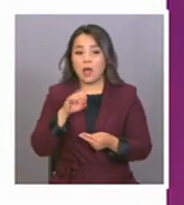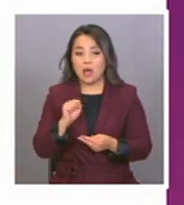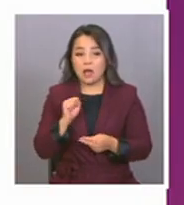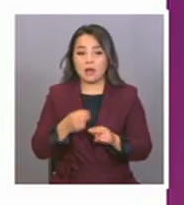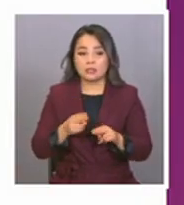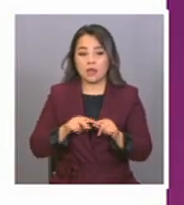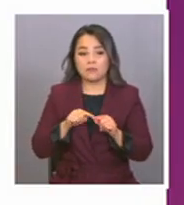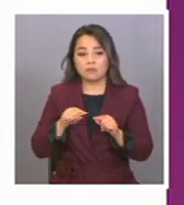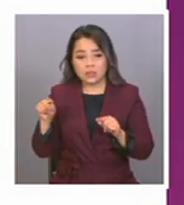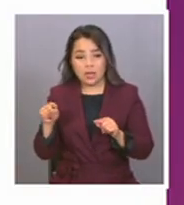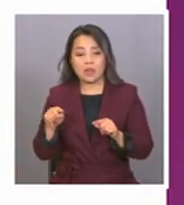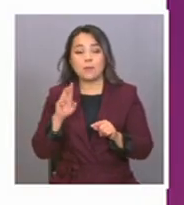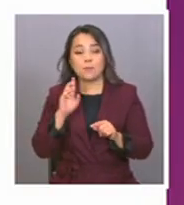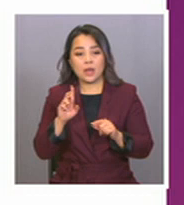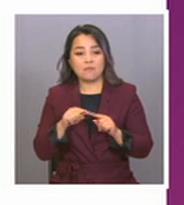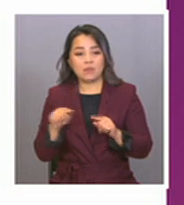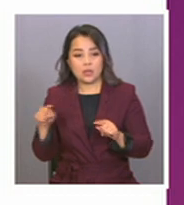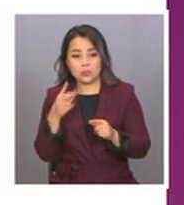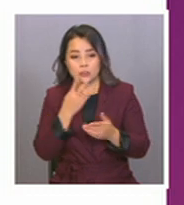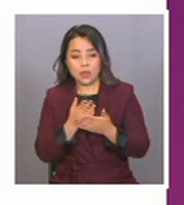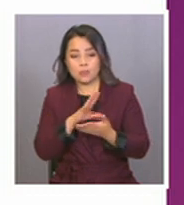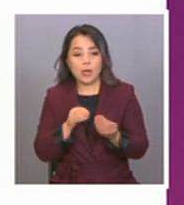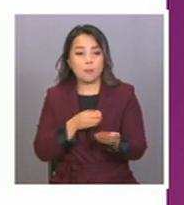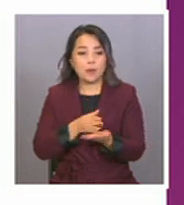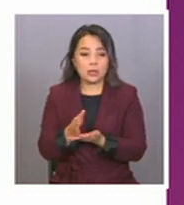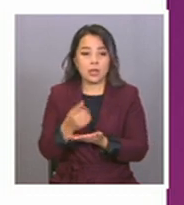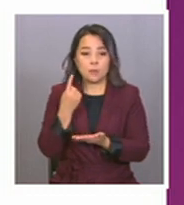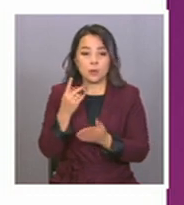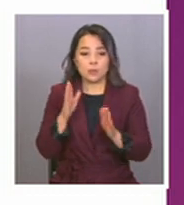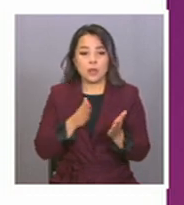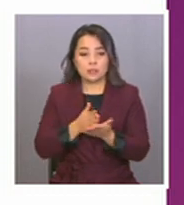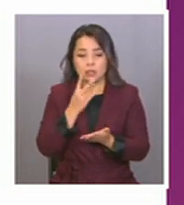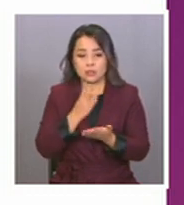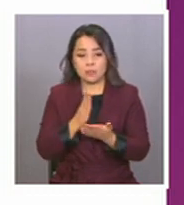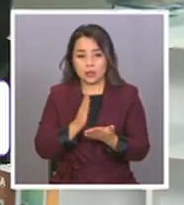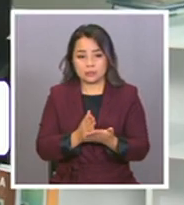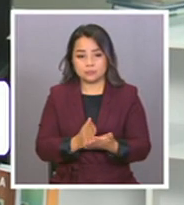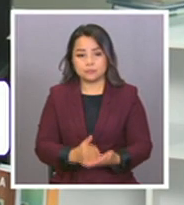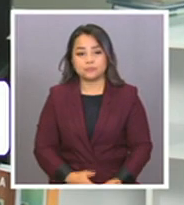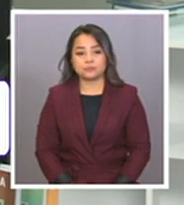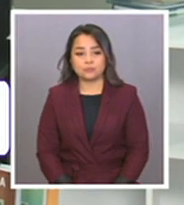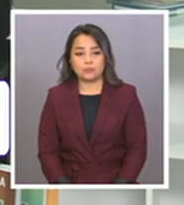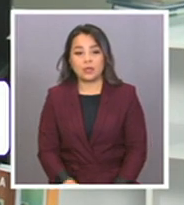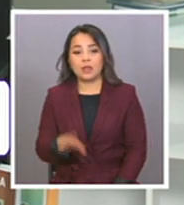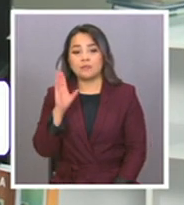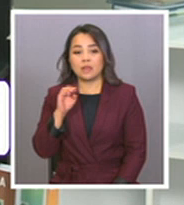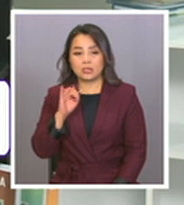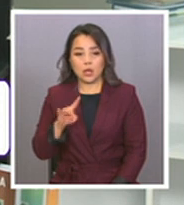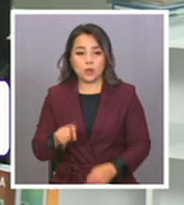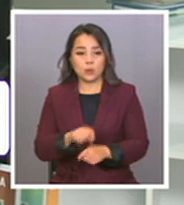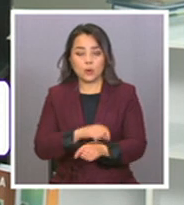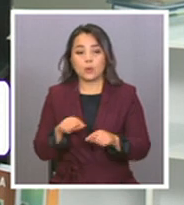және Б векторы. Олардың бағыты біреу ғана, балалар. Вектордың ұзындығы